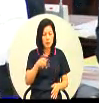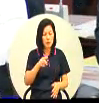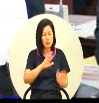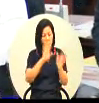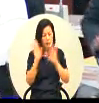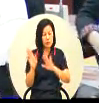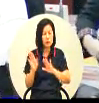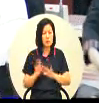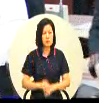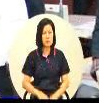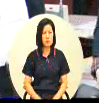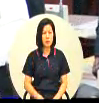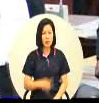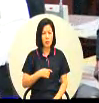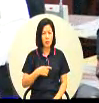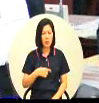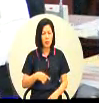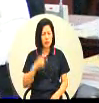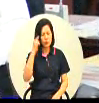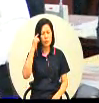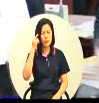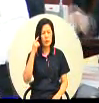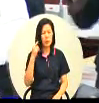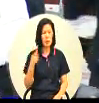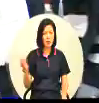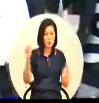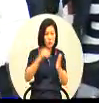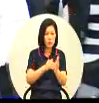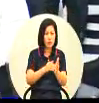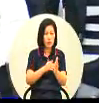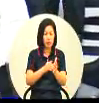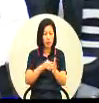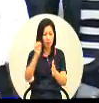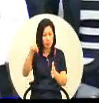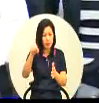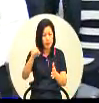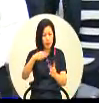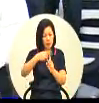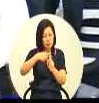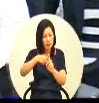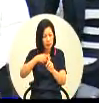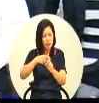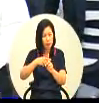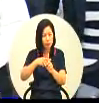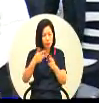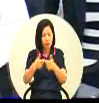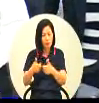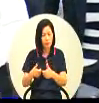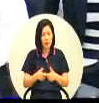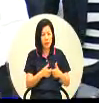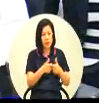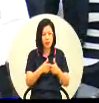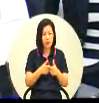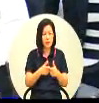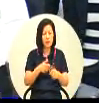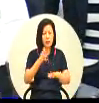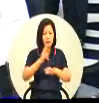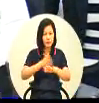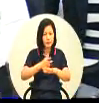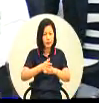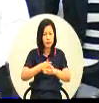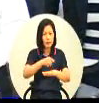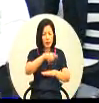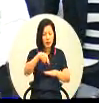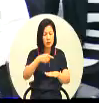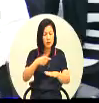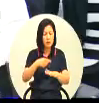上我觉得应该要回来一个说，到底会我们允许的是不是有基于符合我们科学依据的一个对